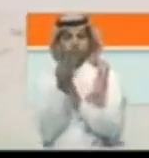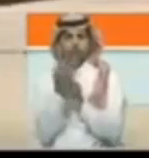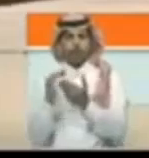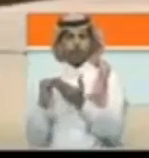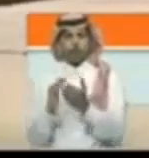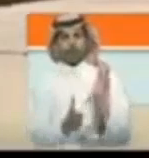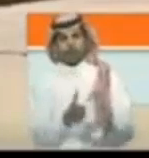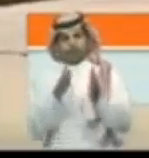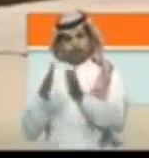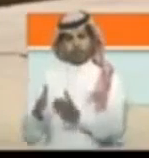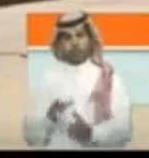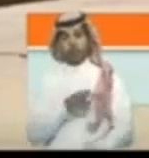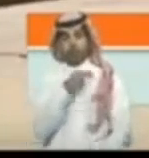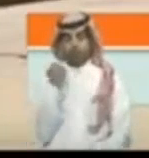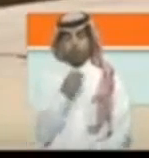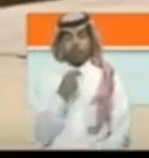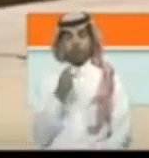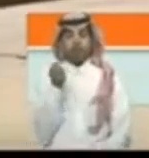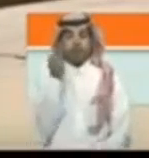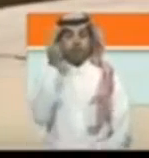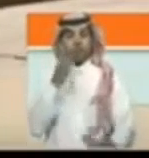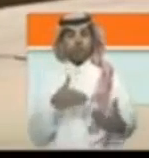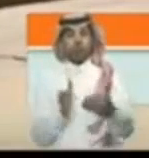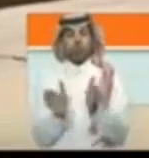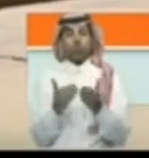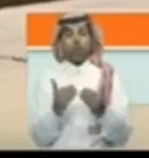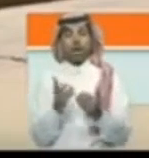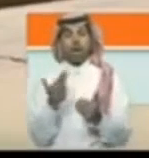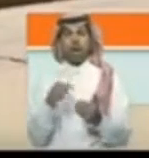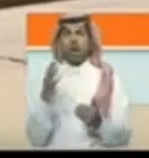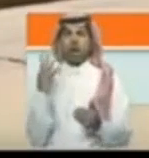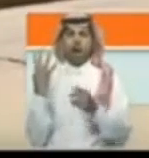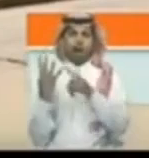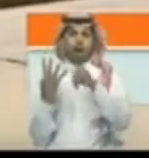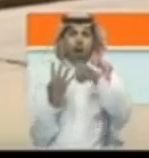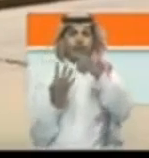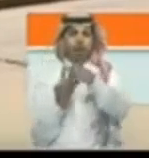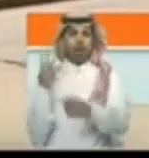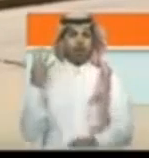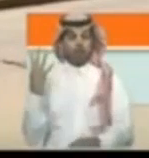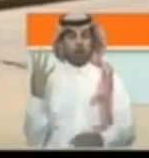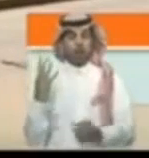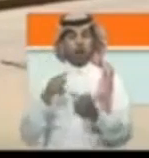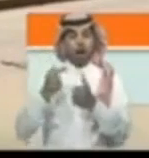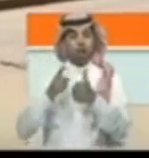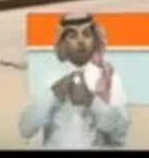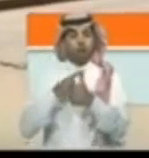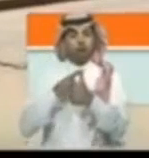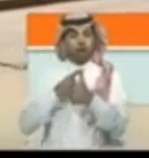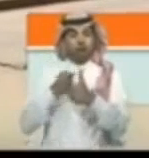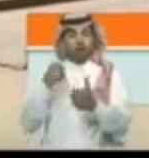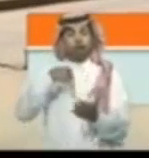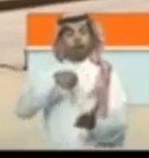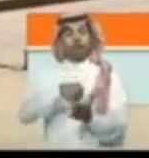وبدعم حكومي منقطع النظير، يأتي مشروع صندوق البيئة ضمن 4 مشاريع نوعية تمثلت في إنشاء